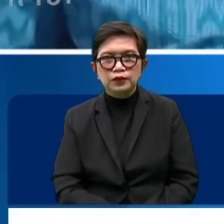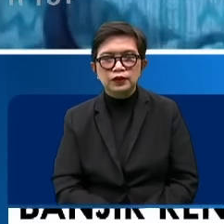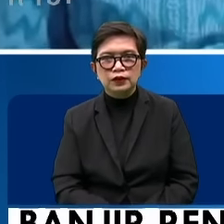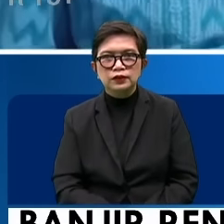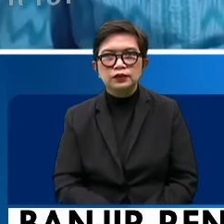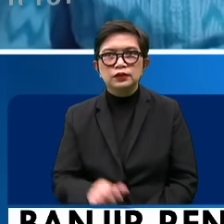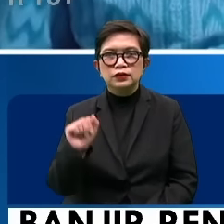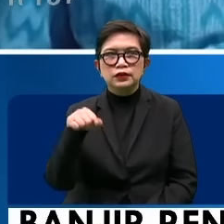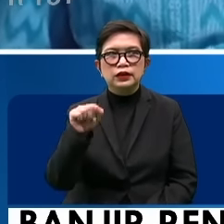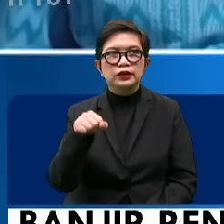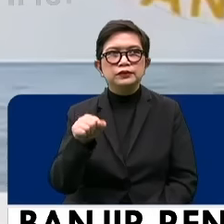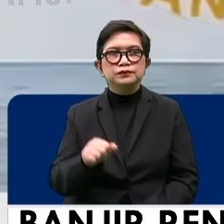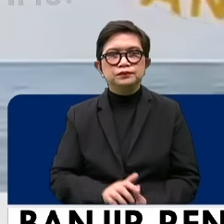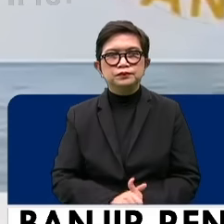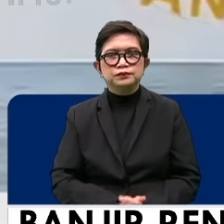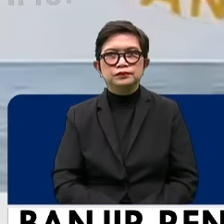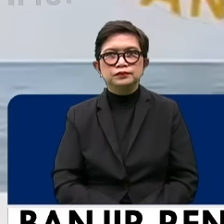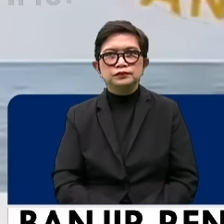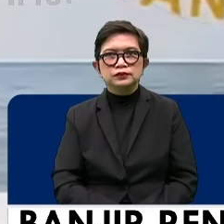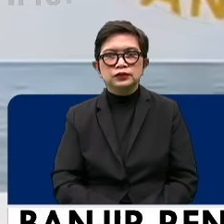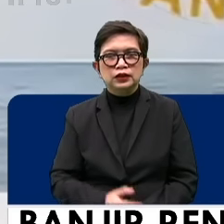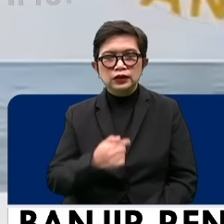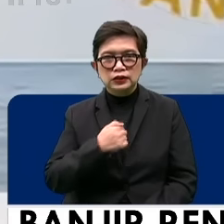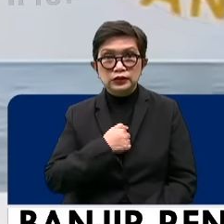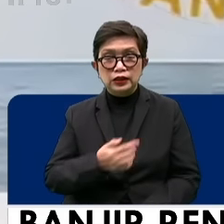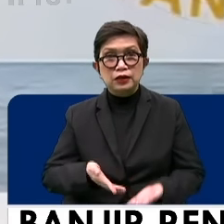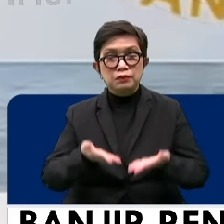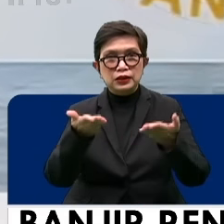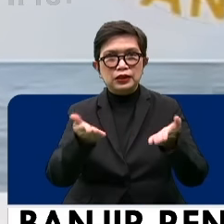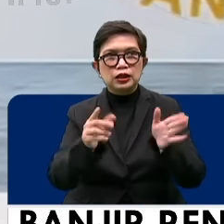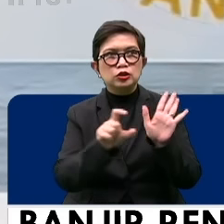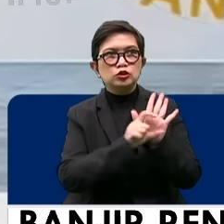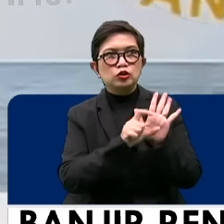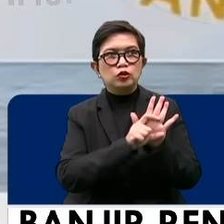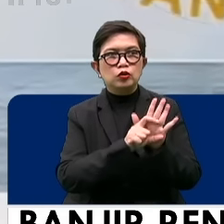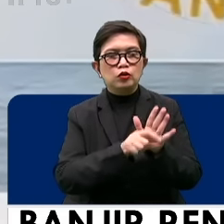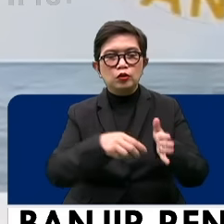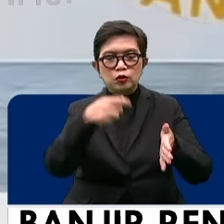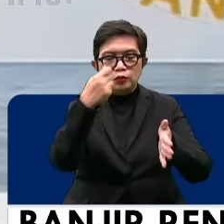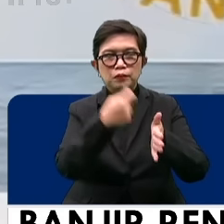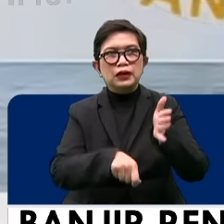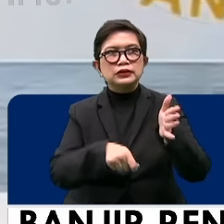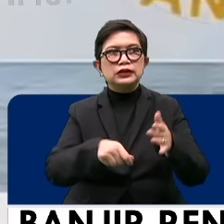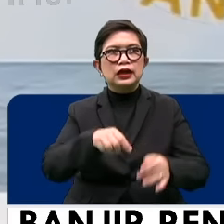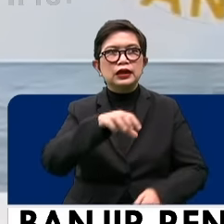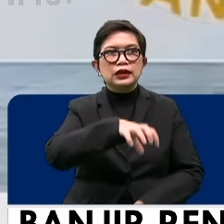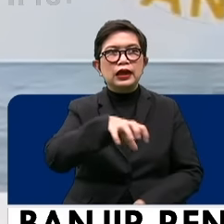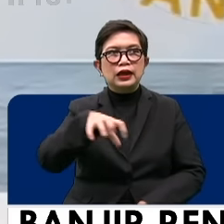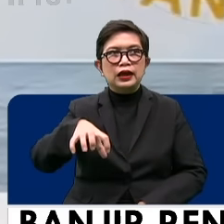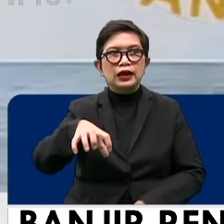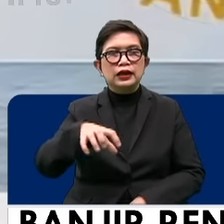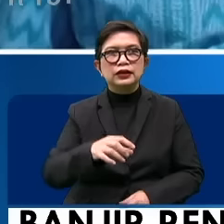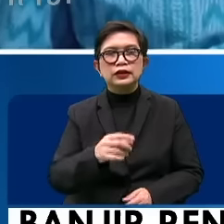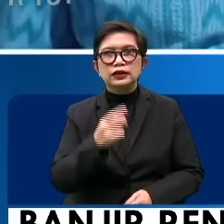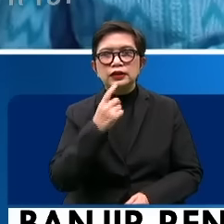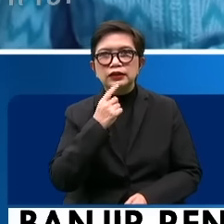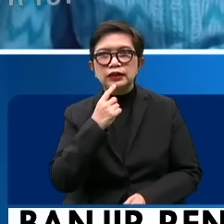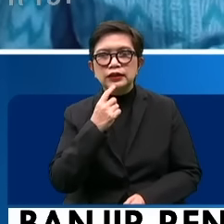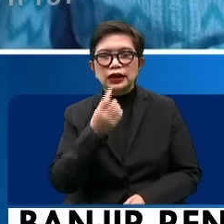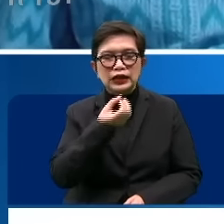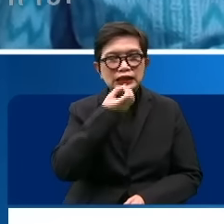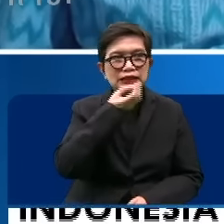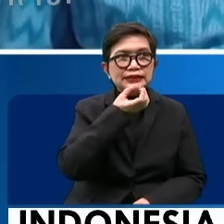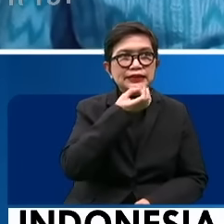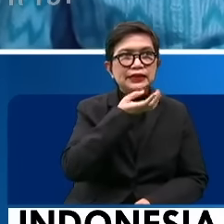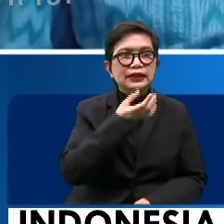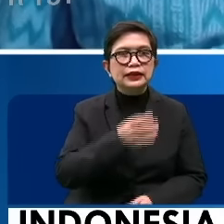Ya. Gitu. Nah, jadi saya bisa kasih contoh ya. Ini kan masalah pajak daerah, Mas. Pajak daerah ini menyangkut kepada perizinan. Saya contohkan